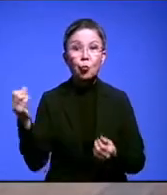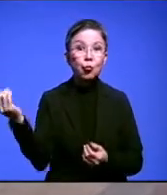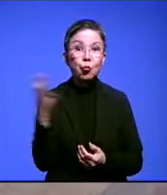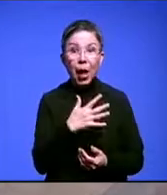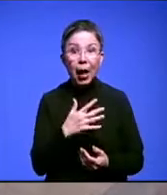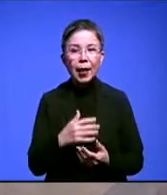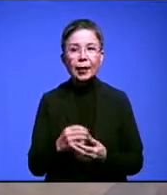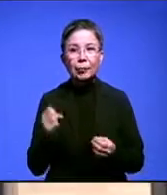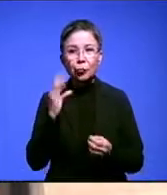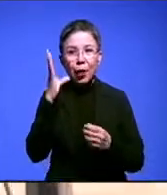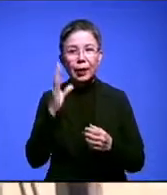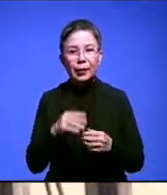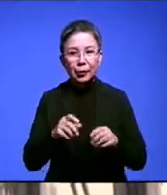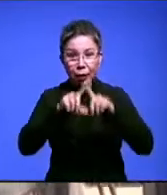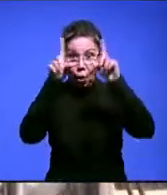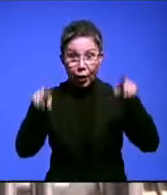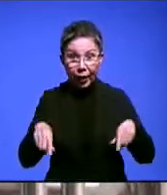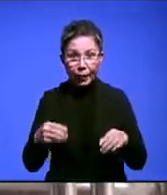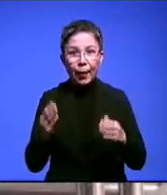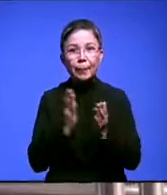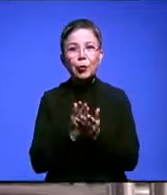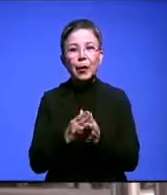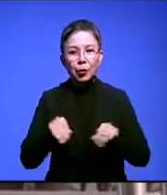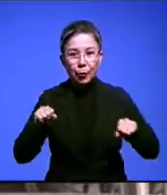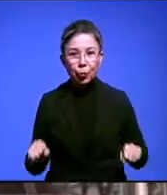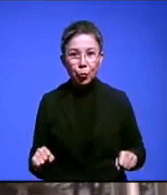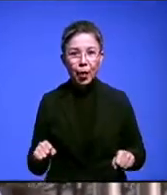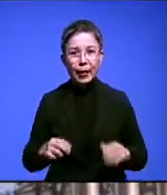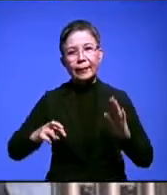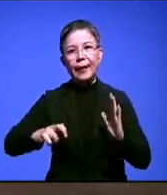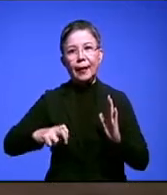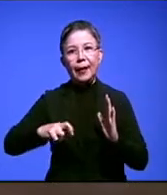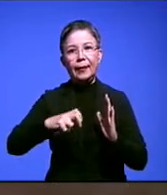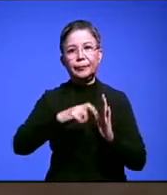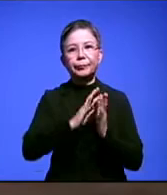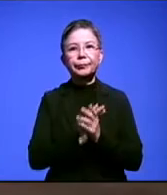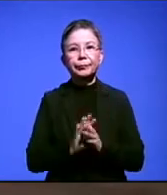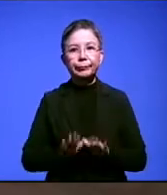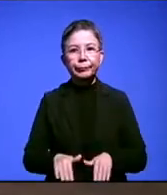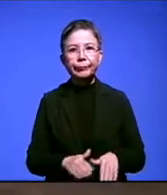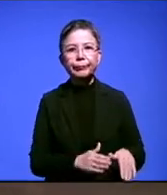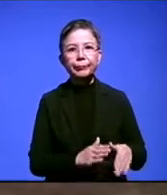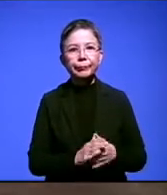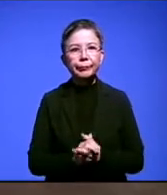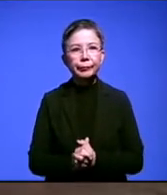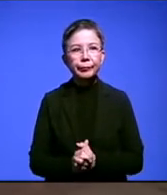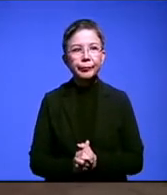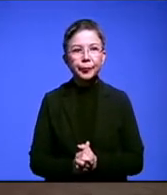umum. Di antaranya di loket, pintu masuk, tempat duduk, hingga area tangga. Tim Liputan, Transmedia.